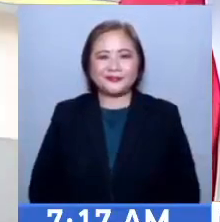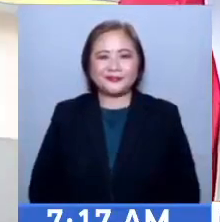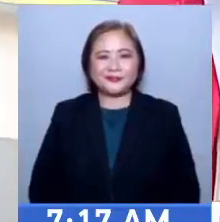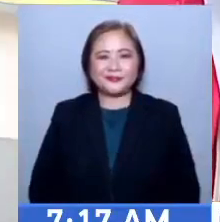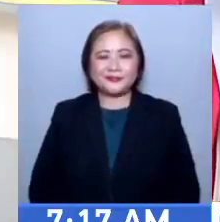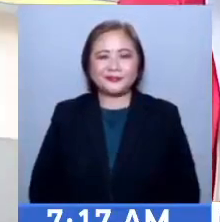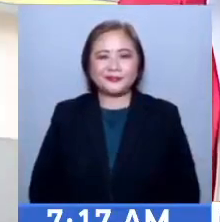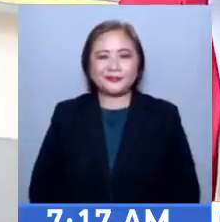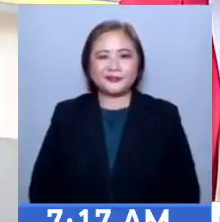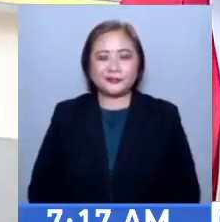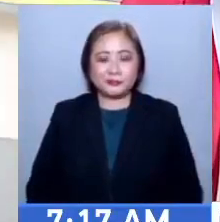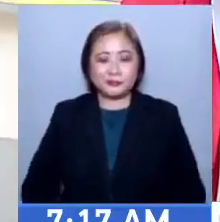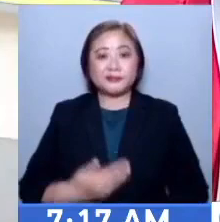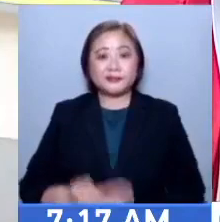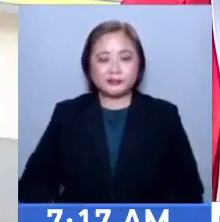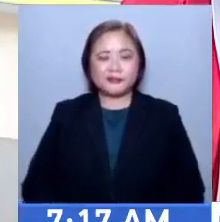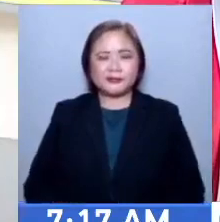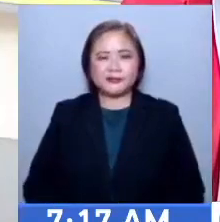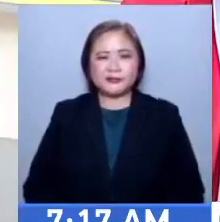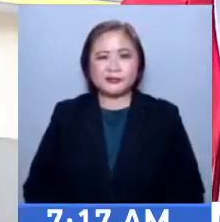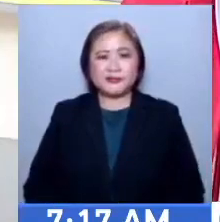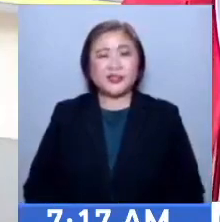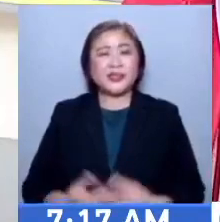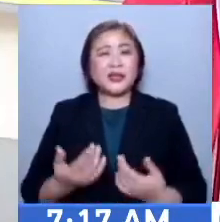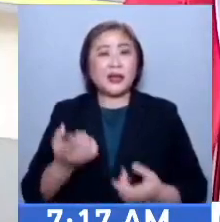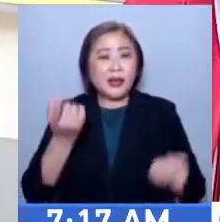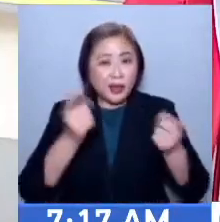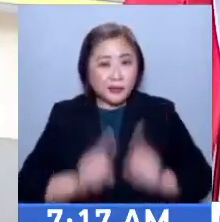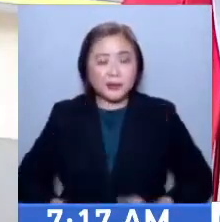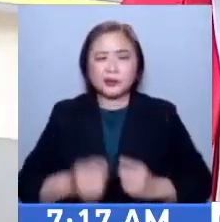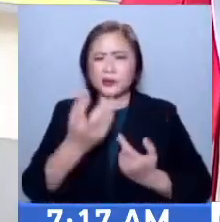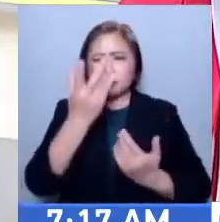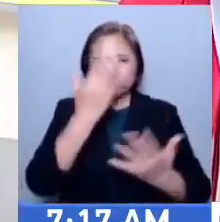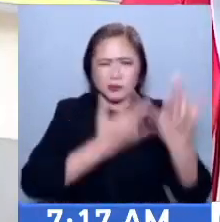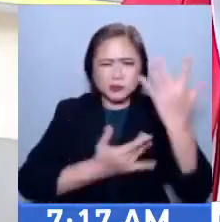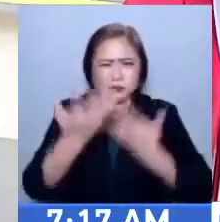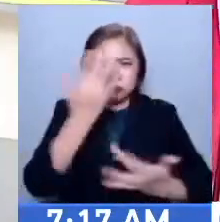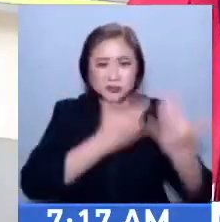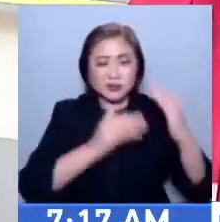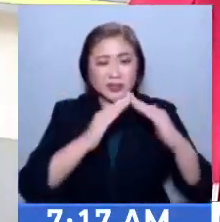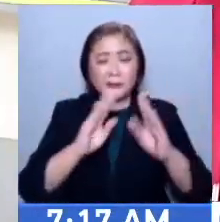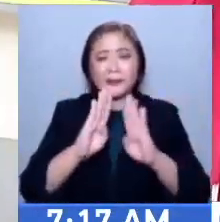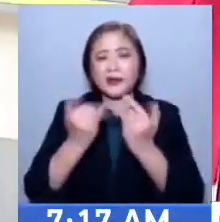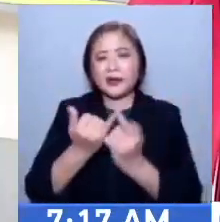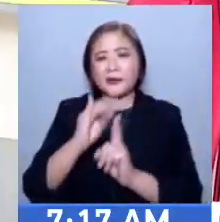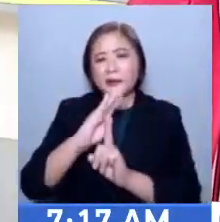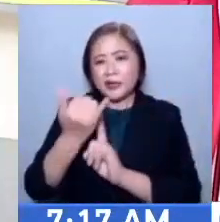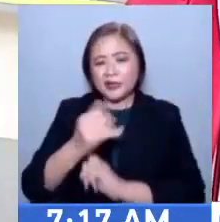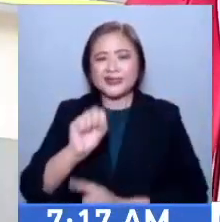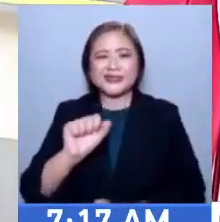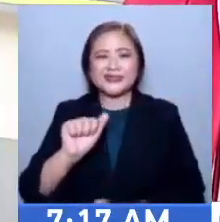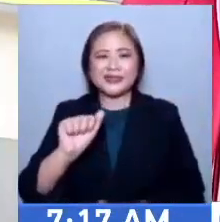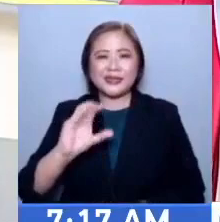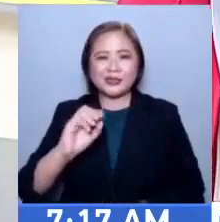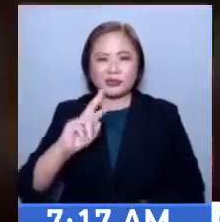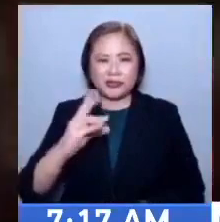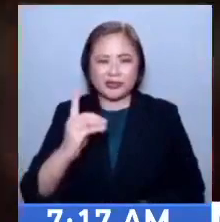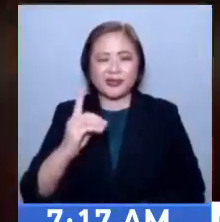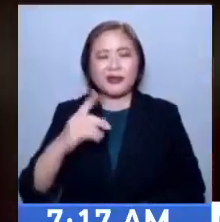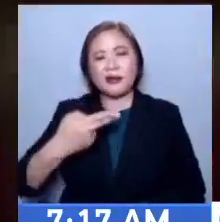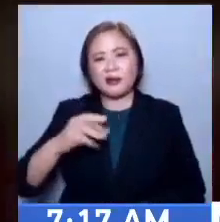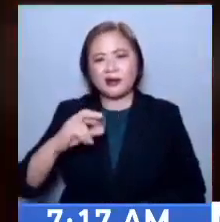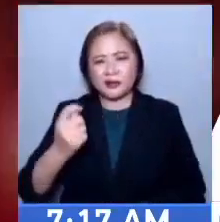Pagpapasko pa naman na sunugan kagabi ang ilang residente ng barangay Sacred Heart sa Quezon City. May unang balita si James Agustin.